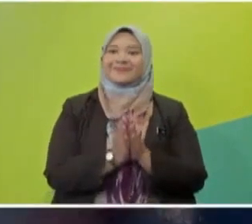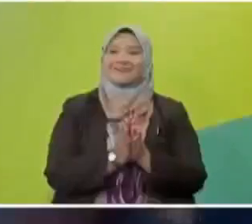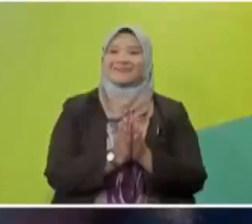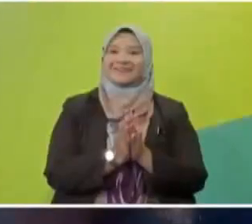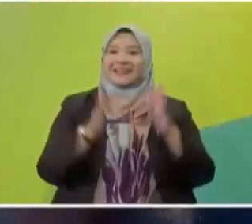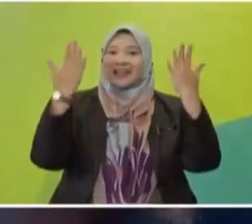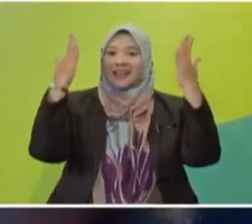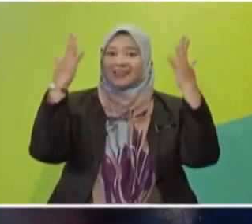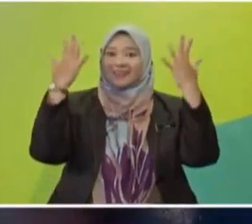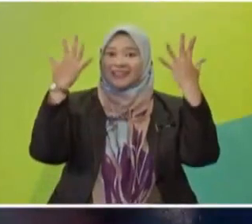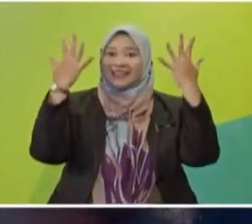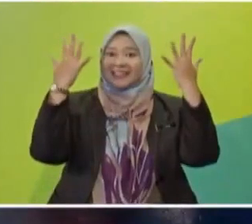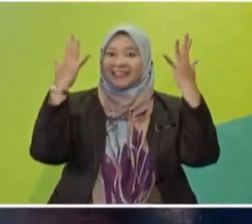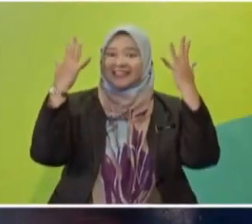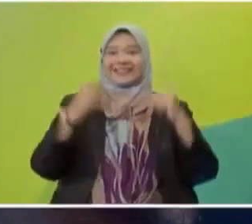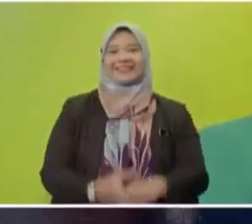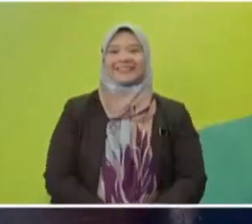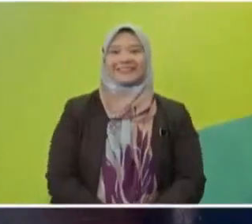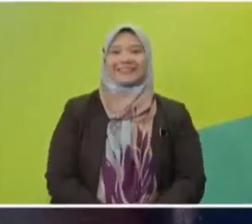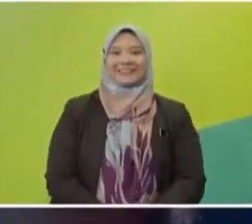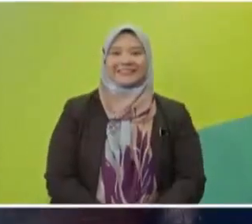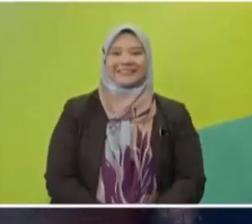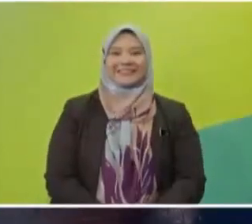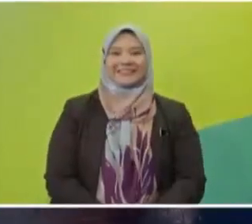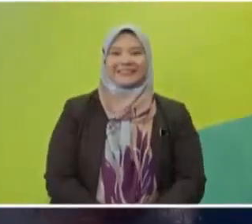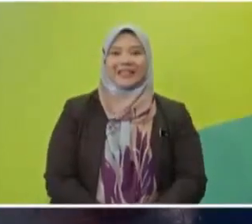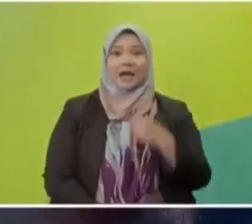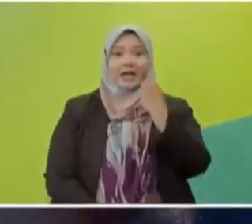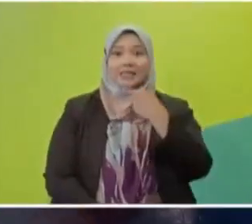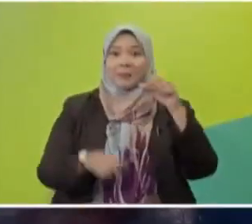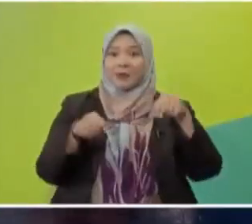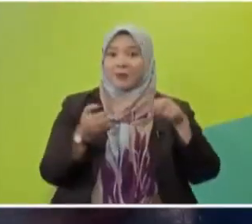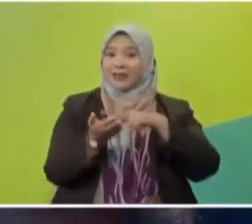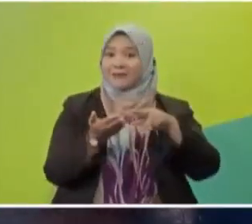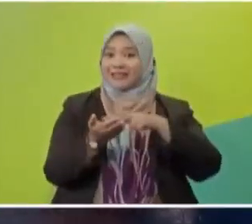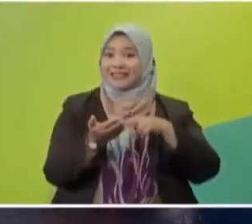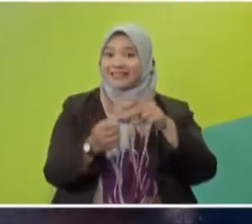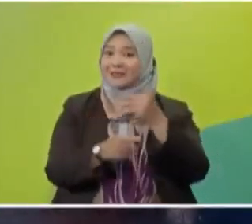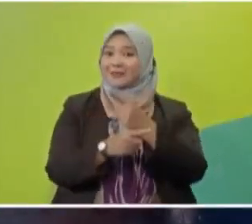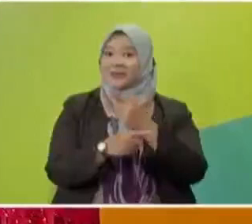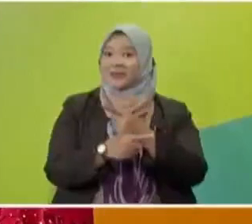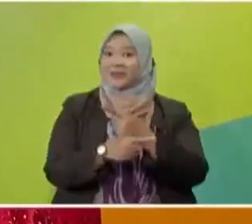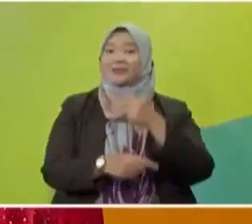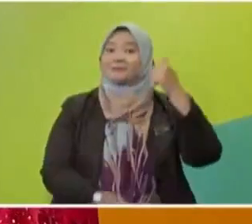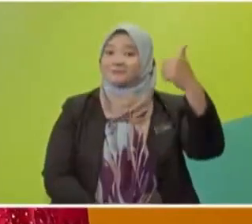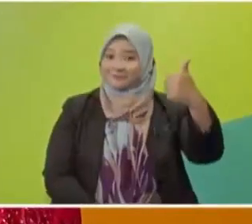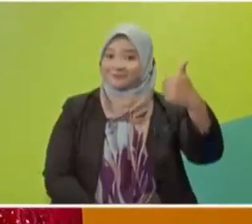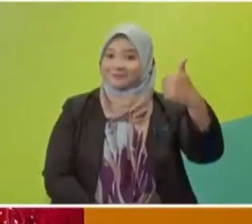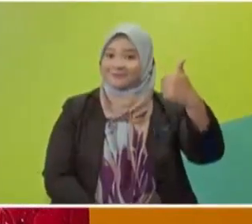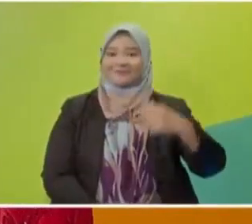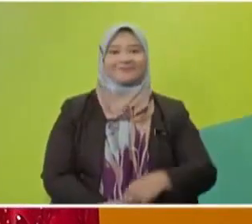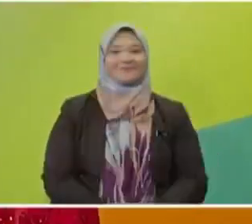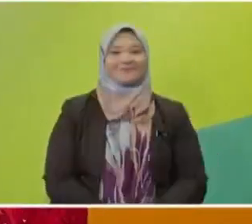5 wah untuk Husna. 5 wah! Hebat sekali bacaan Husna. Baik, seterusnya, mari